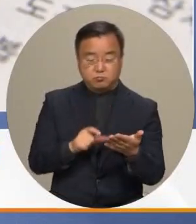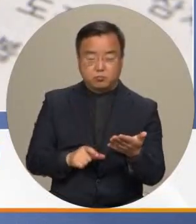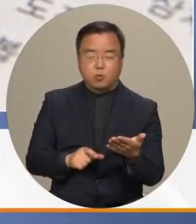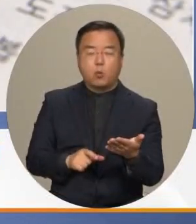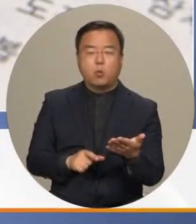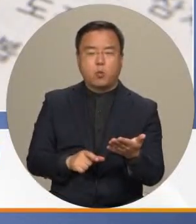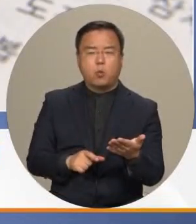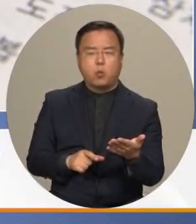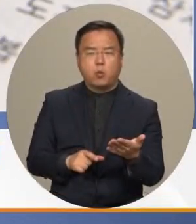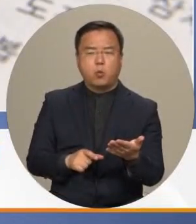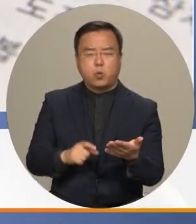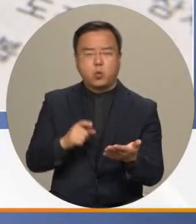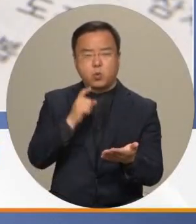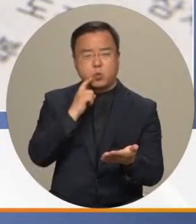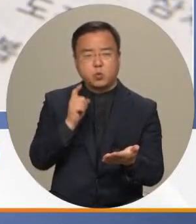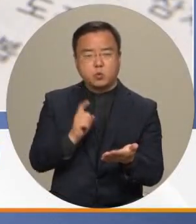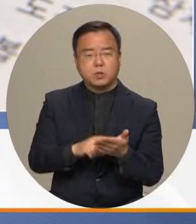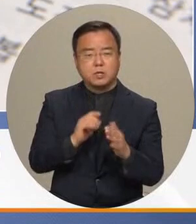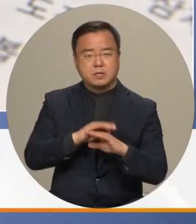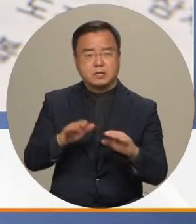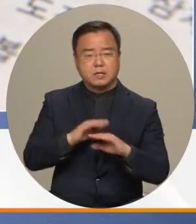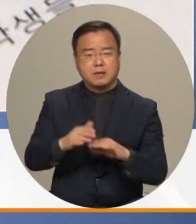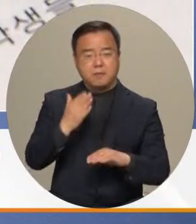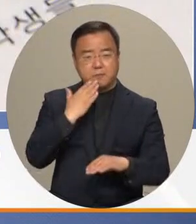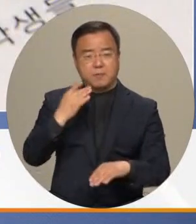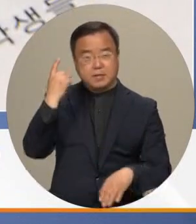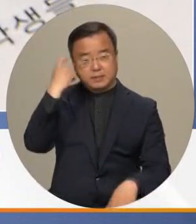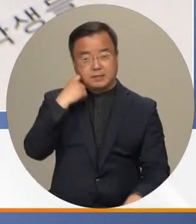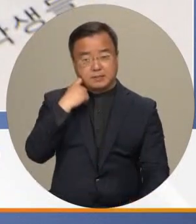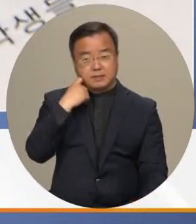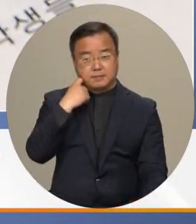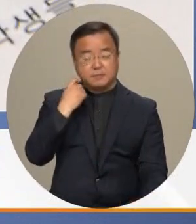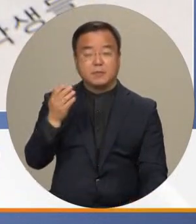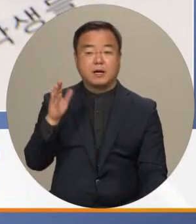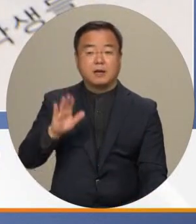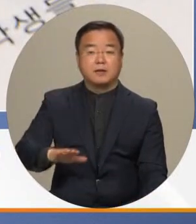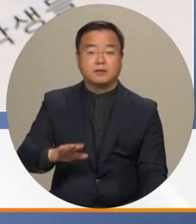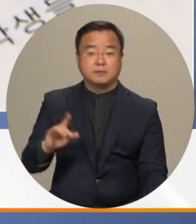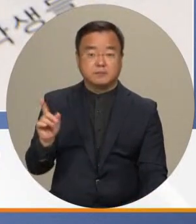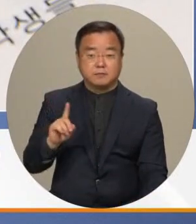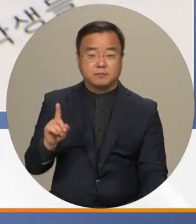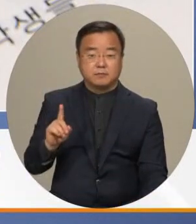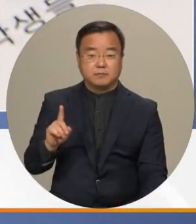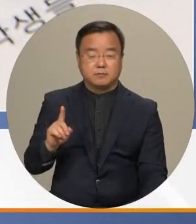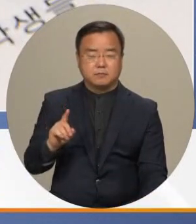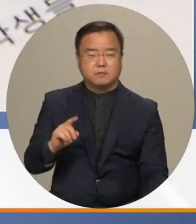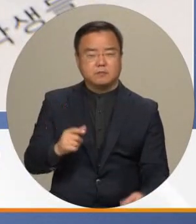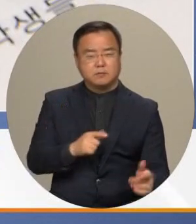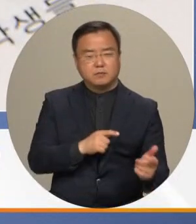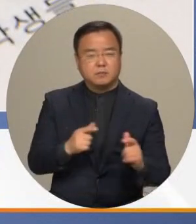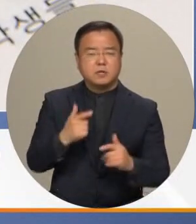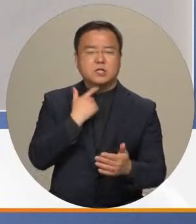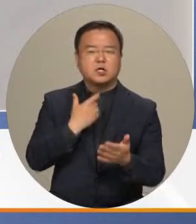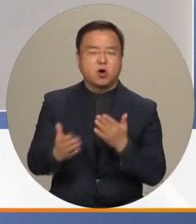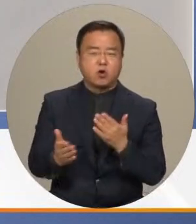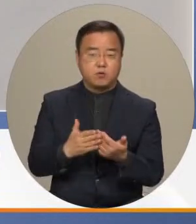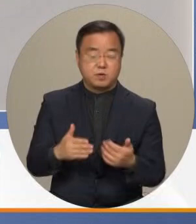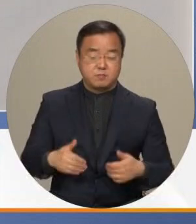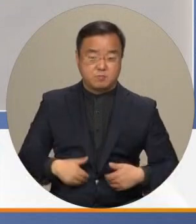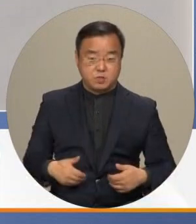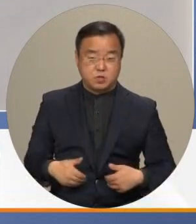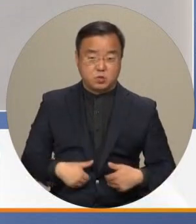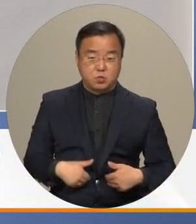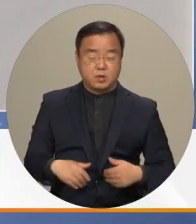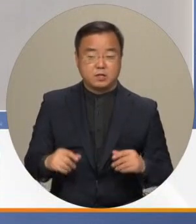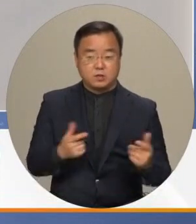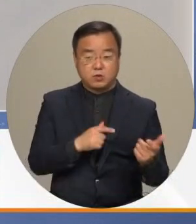아주 손쉽게 지우는듯한 그런 인상을 받았어요 하지만 온리원 커리큘럼과 같은 다소 경험을 좀 풍부한